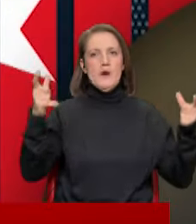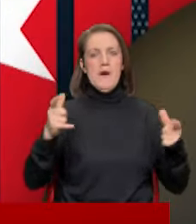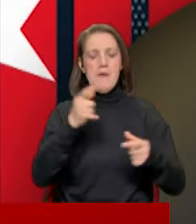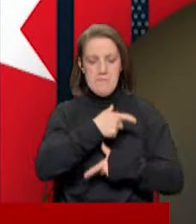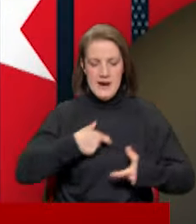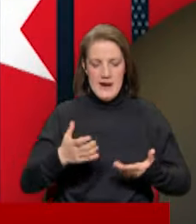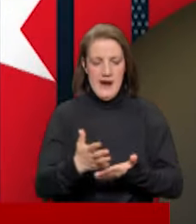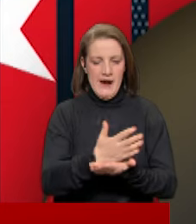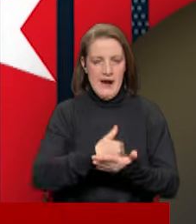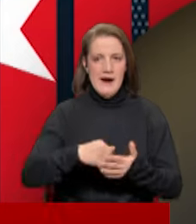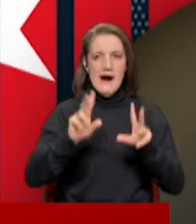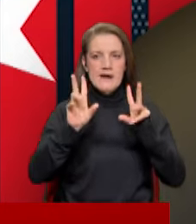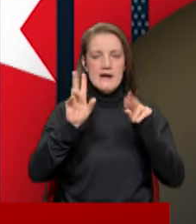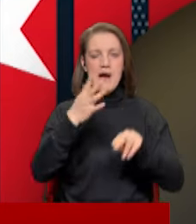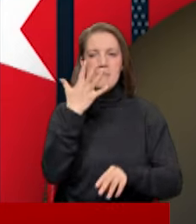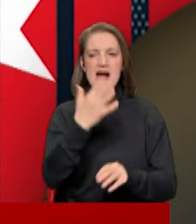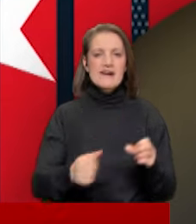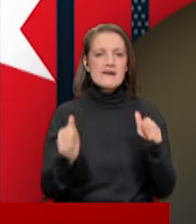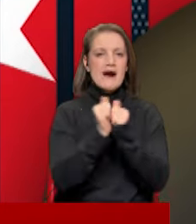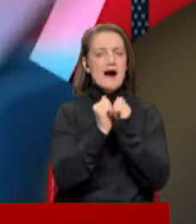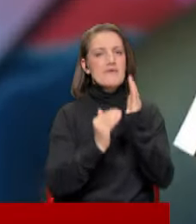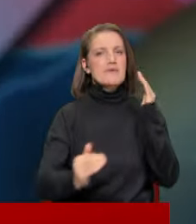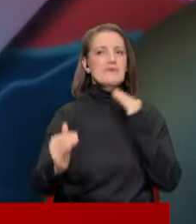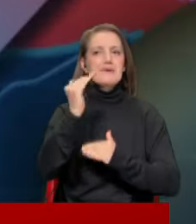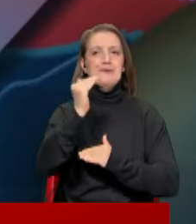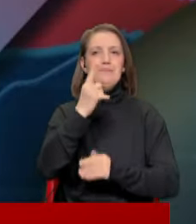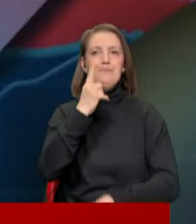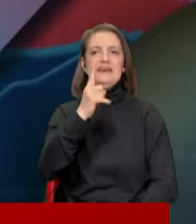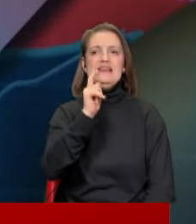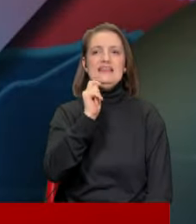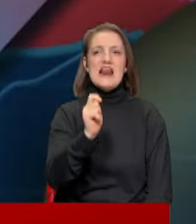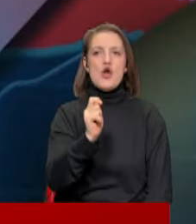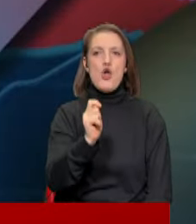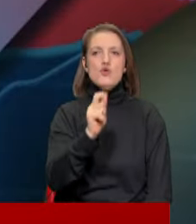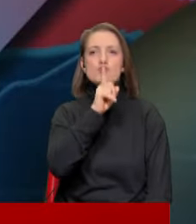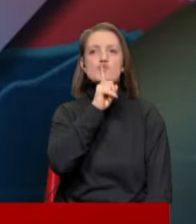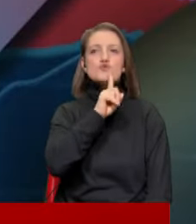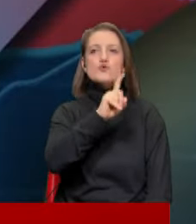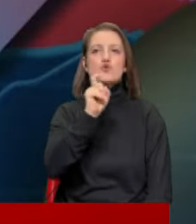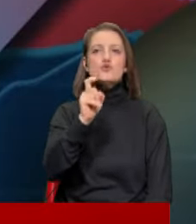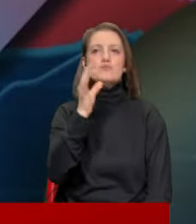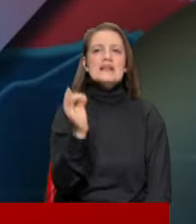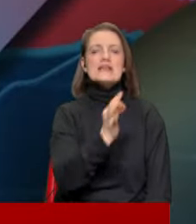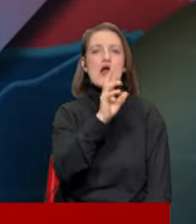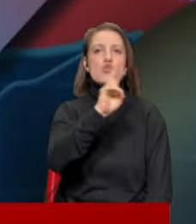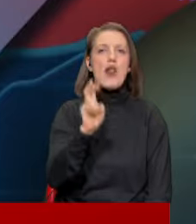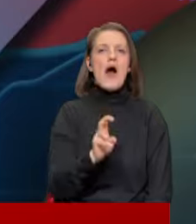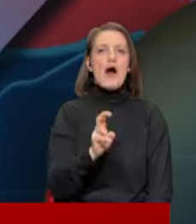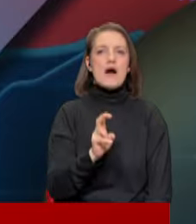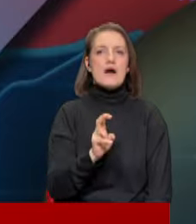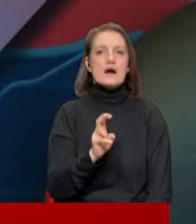Milli gelirimizi tam 5 kat artışla 1 trilyon 119 milyar